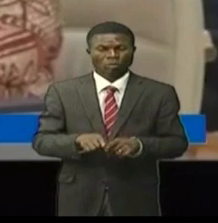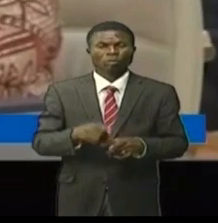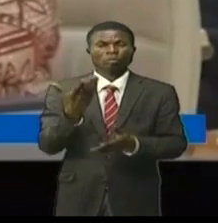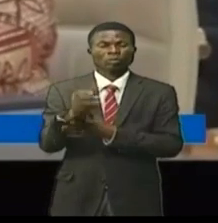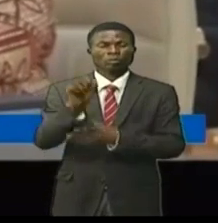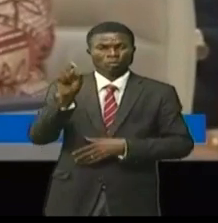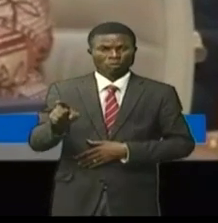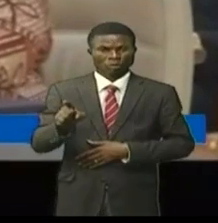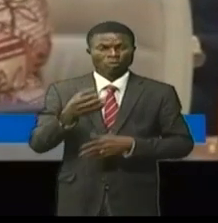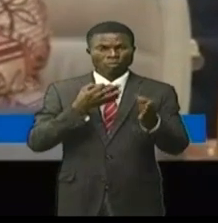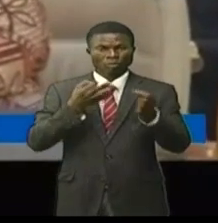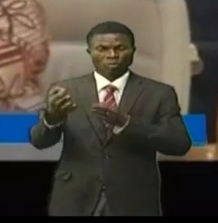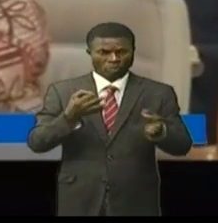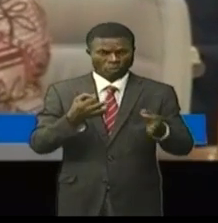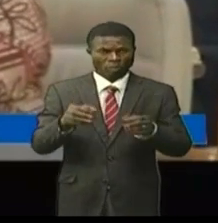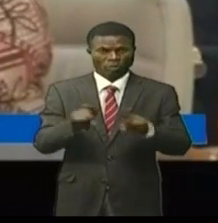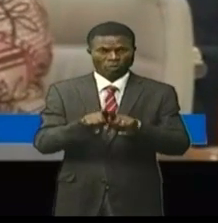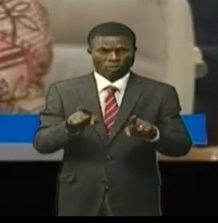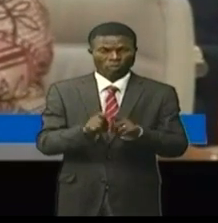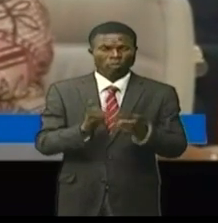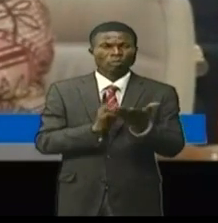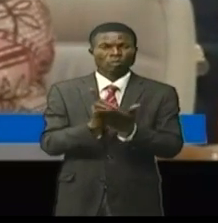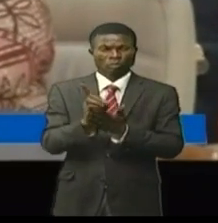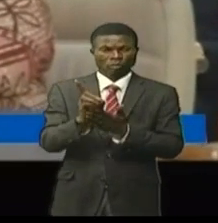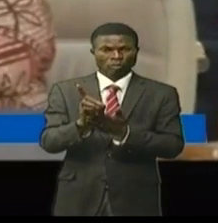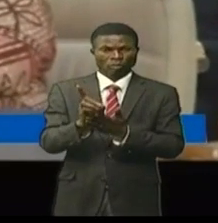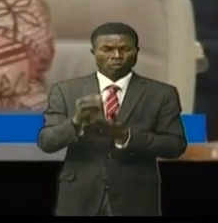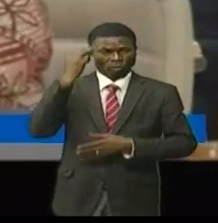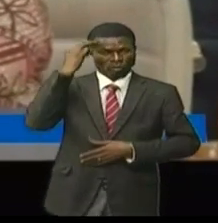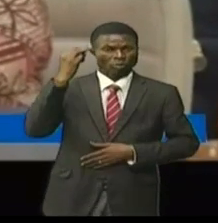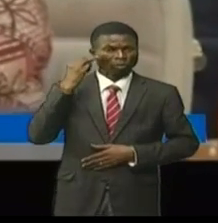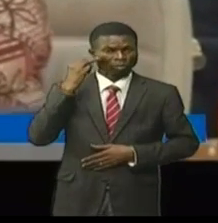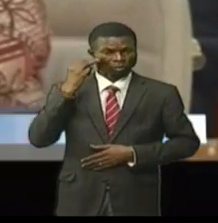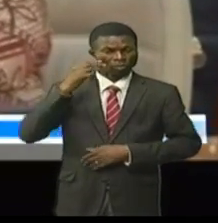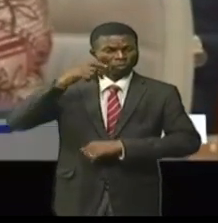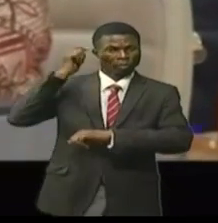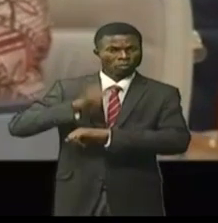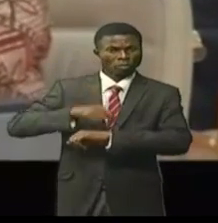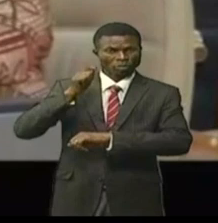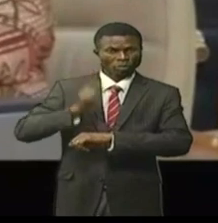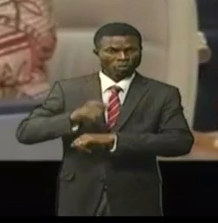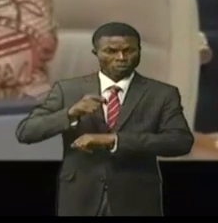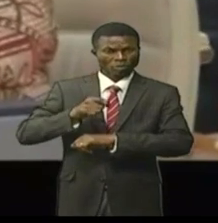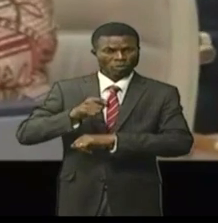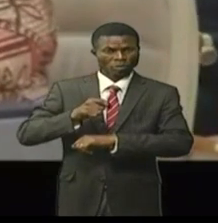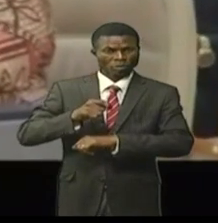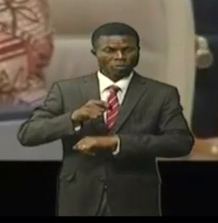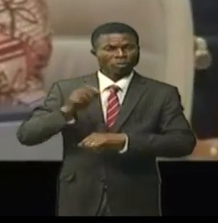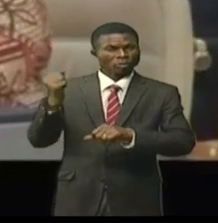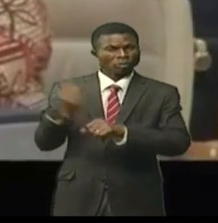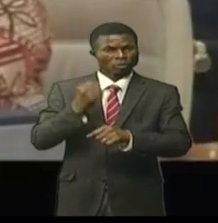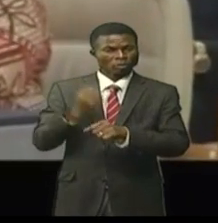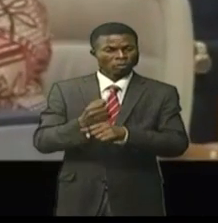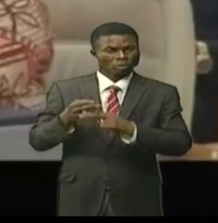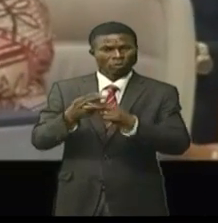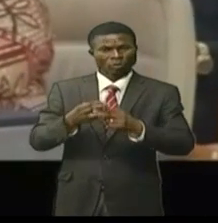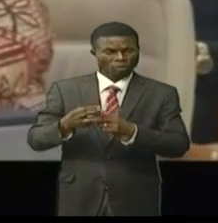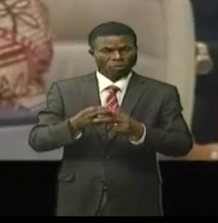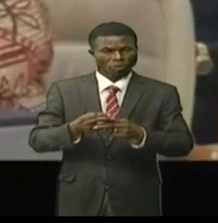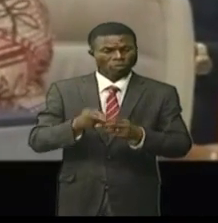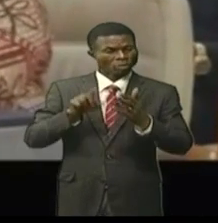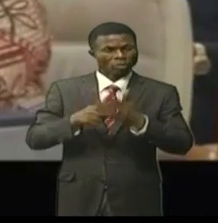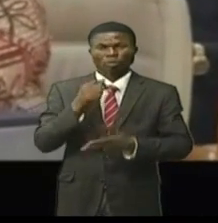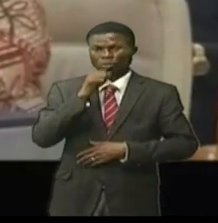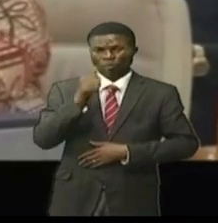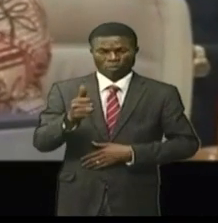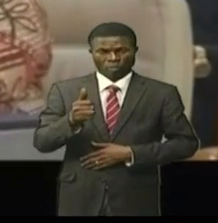traduit en fait comme en droit que le ministre de la Justice n'a pas à exercer son contrôle direct